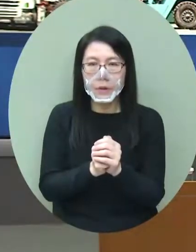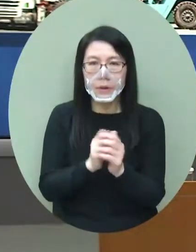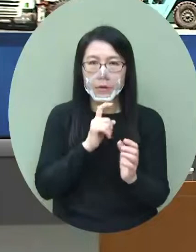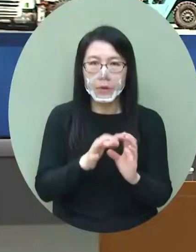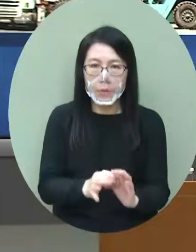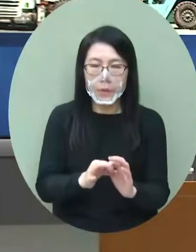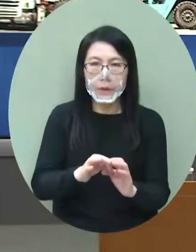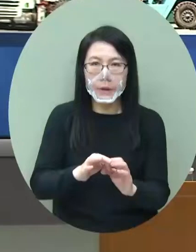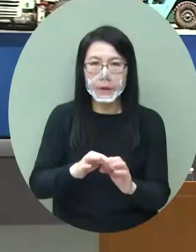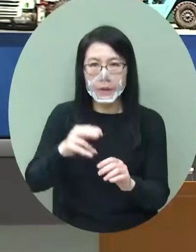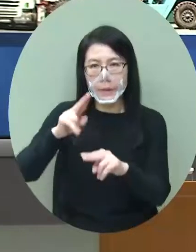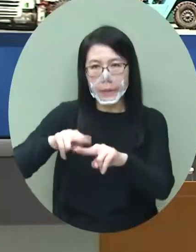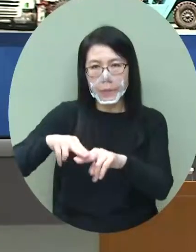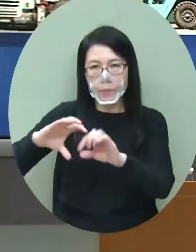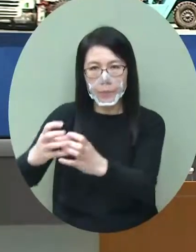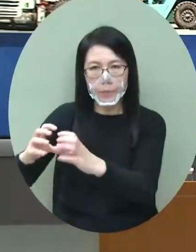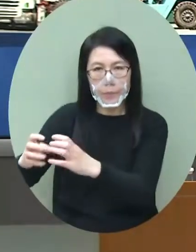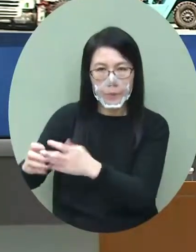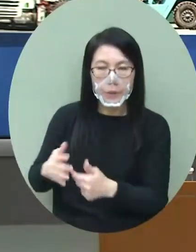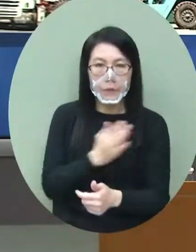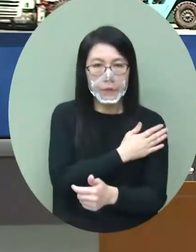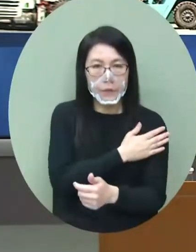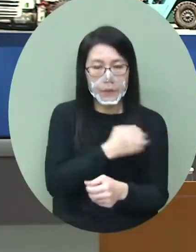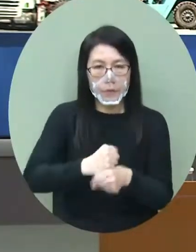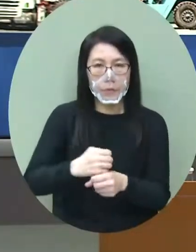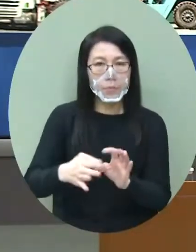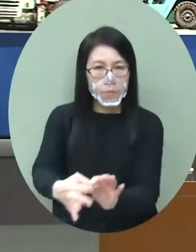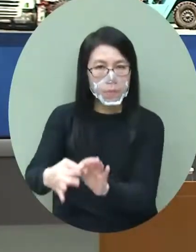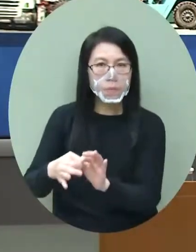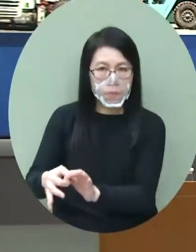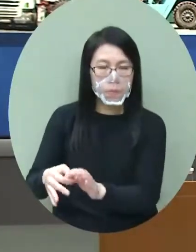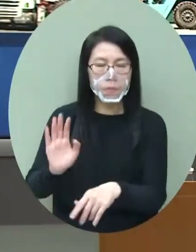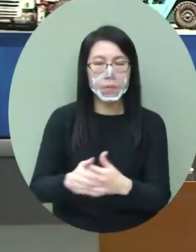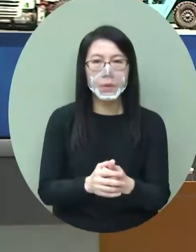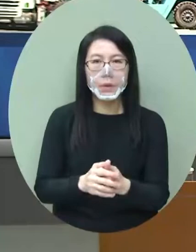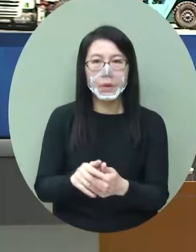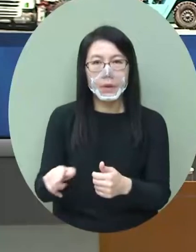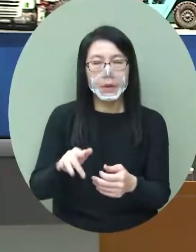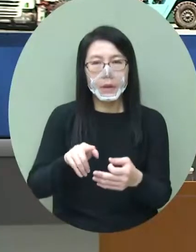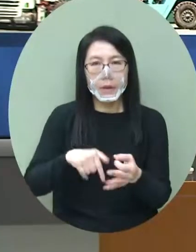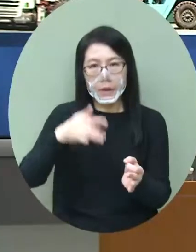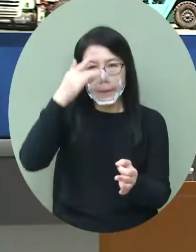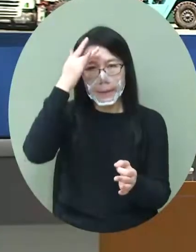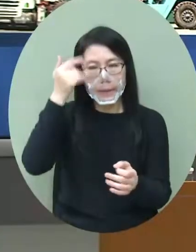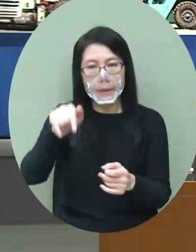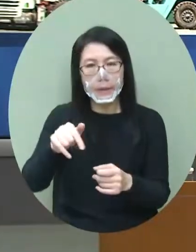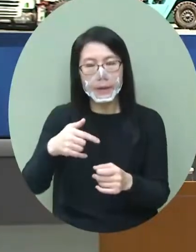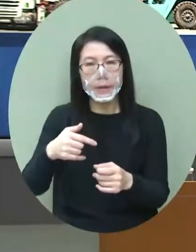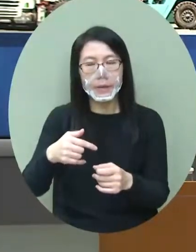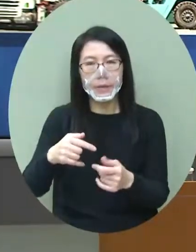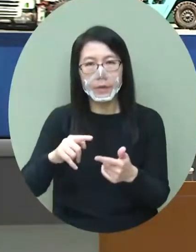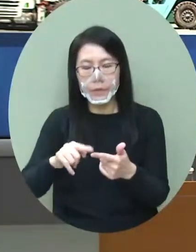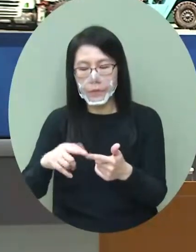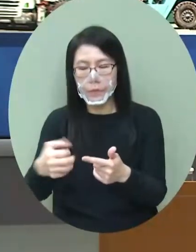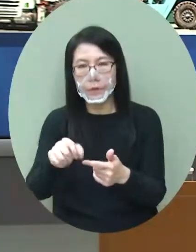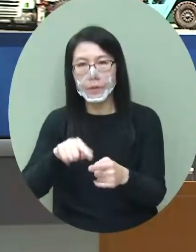委都仔细研究。他也就要求他的副主任就